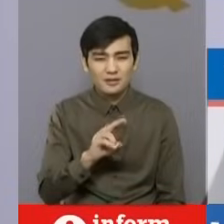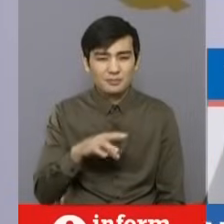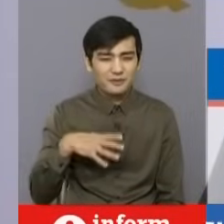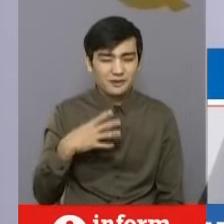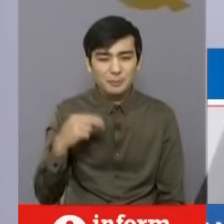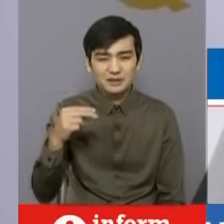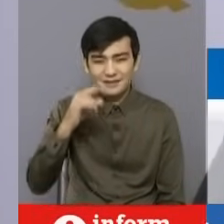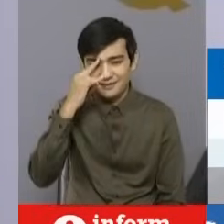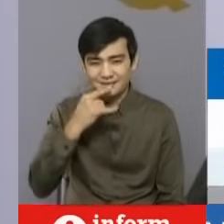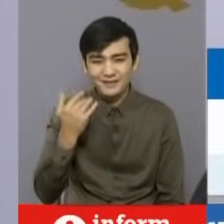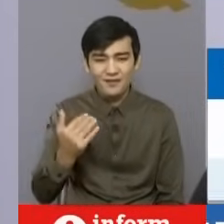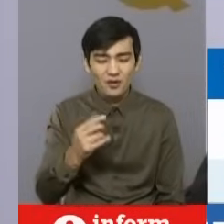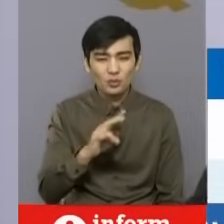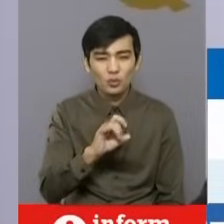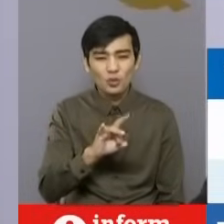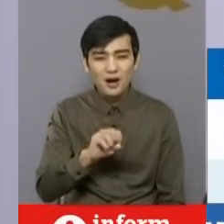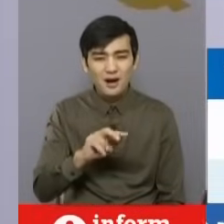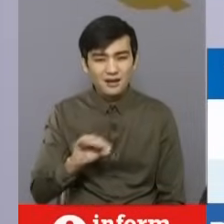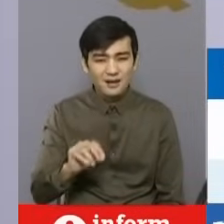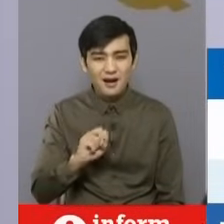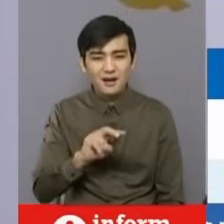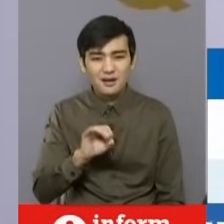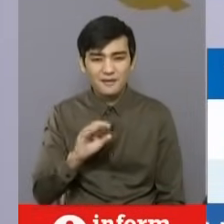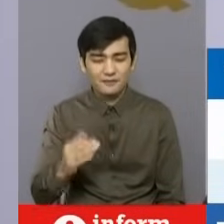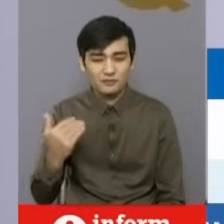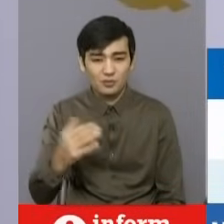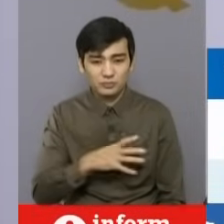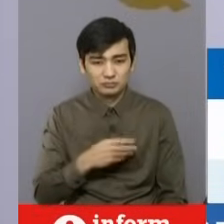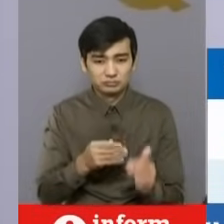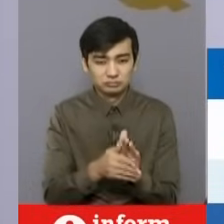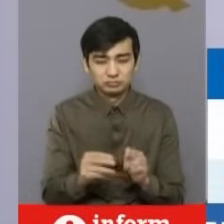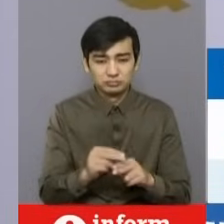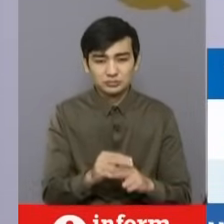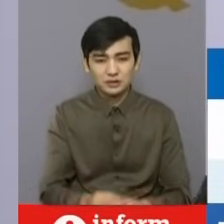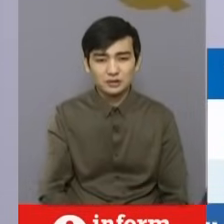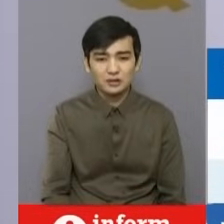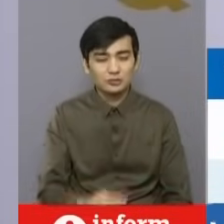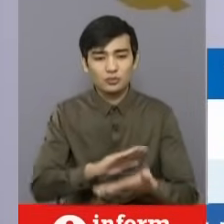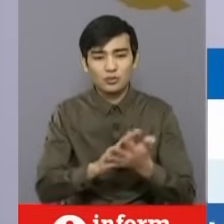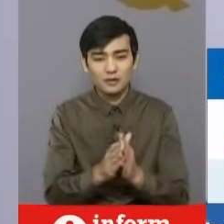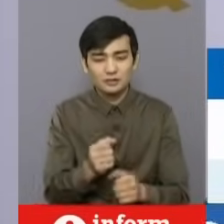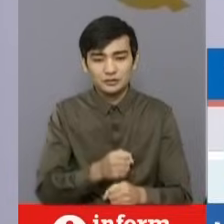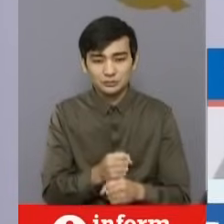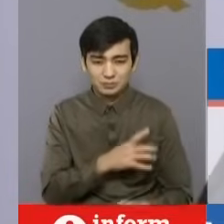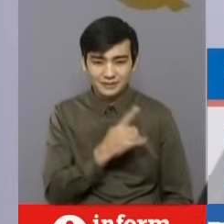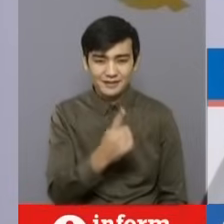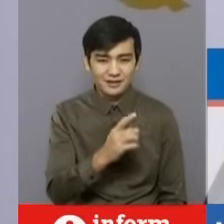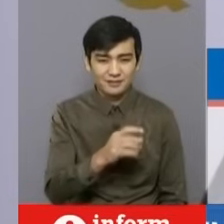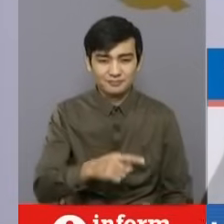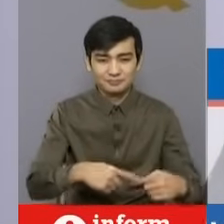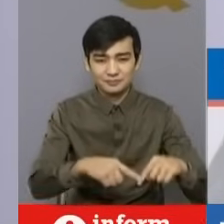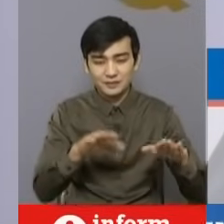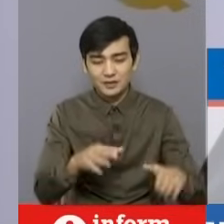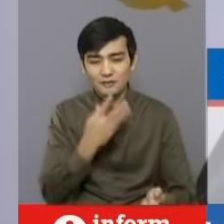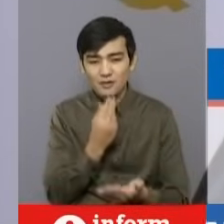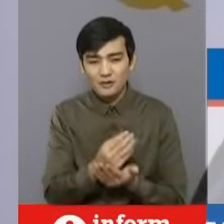немаловажный фактор для нас как для эксперто в сфере мониторинга госзакупок то что договор был заключен из одного источника в своё